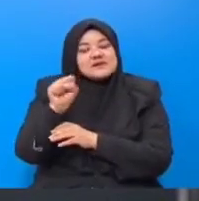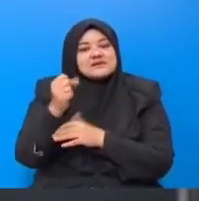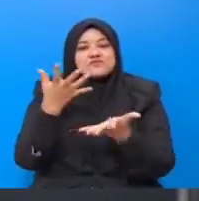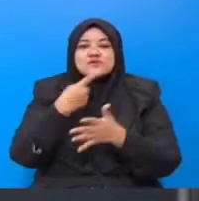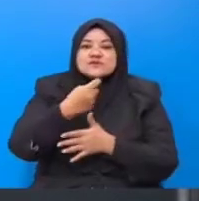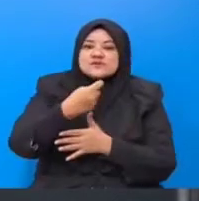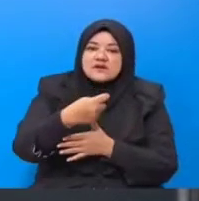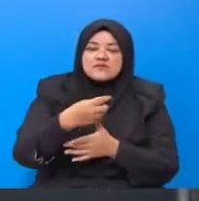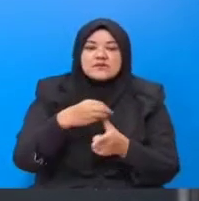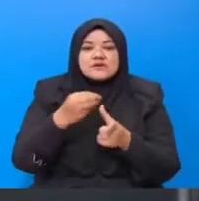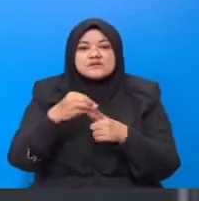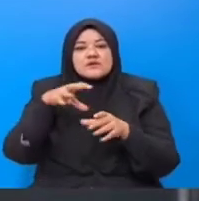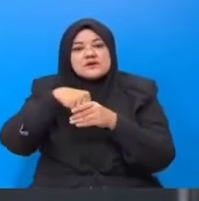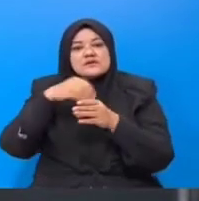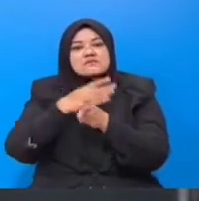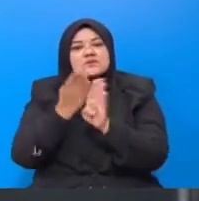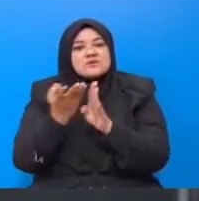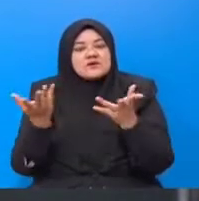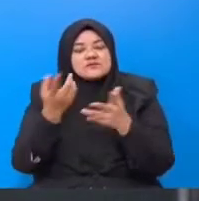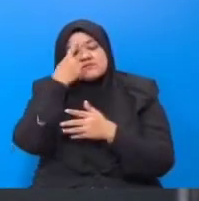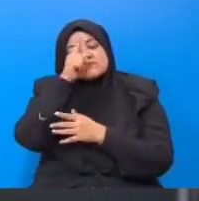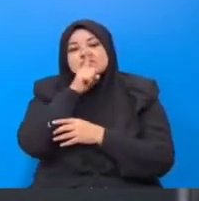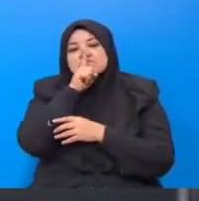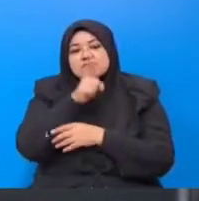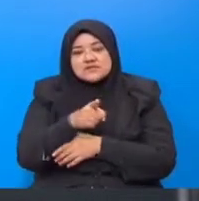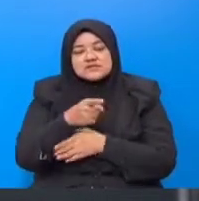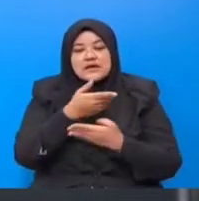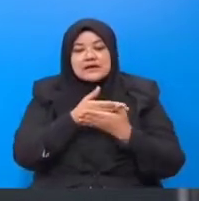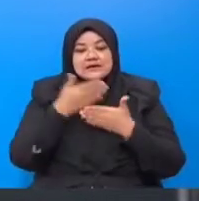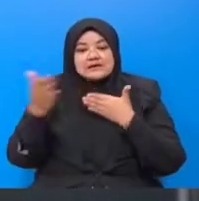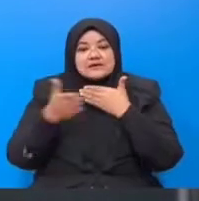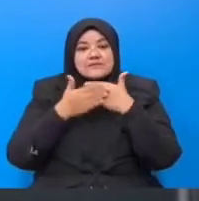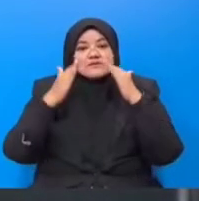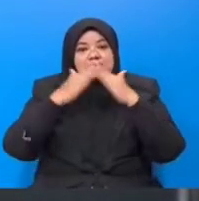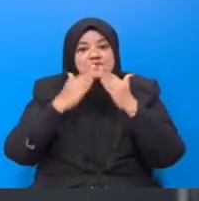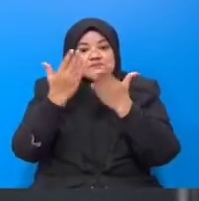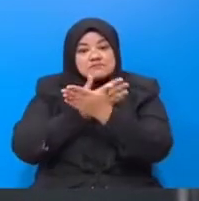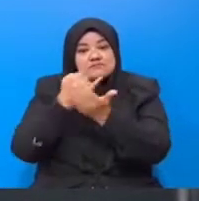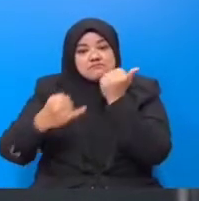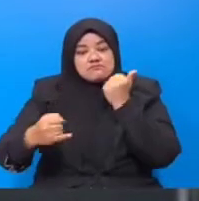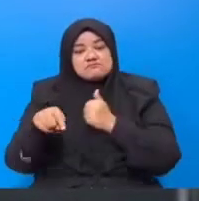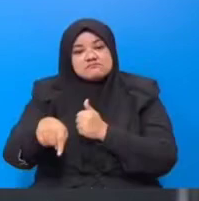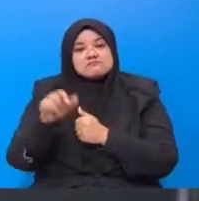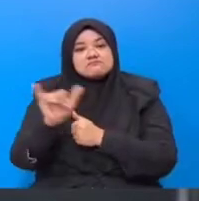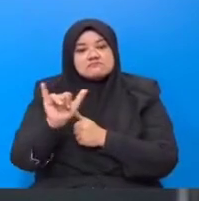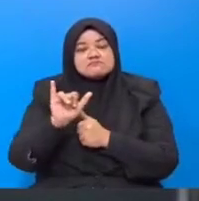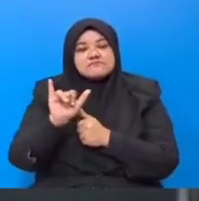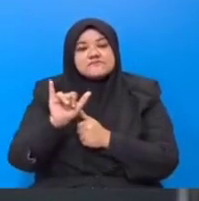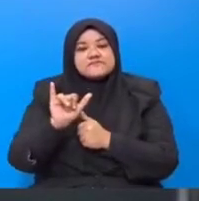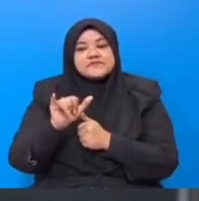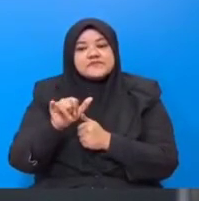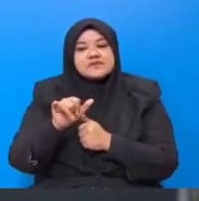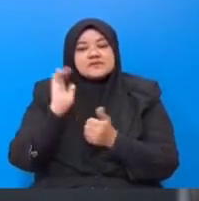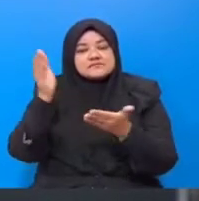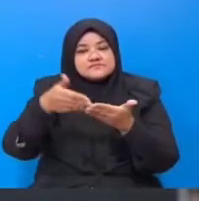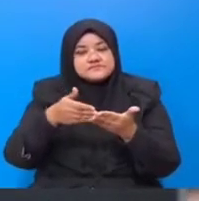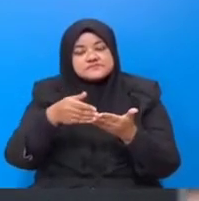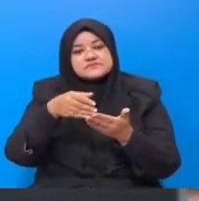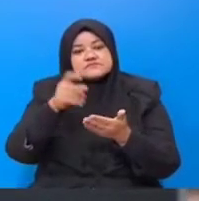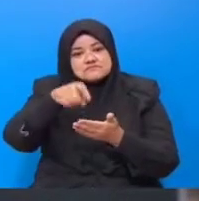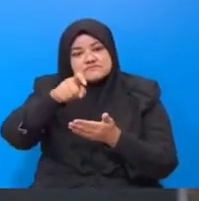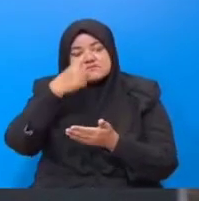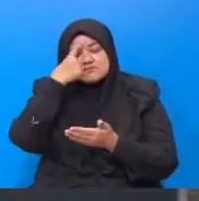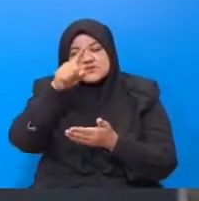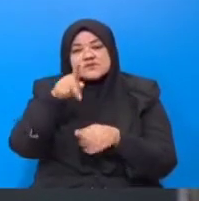sama DC wo ataupun dalam bentuk apa untuk memastikan anak yang balik ke rumah yang baru lahir juga dikenalkan untuk